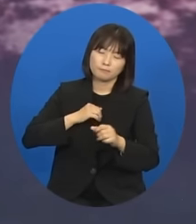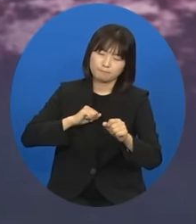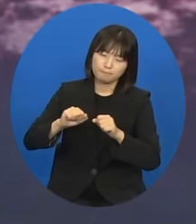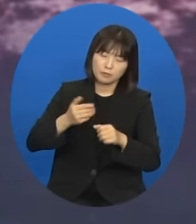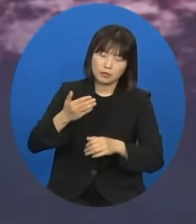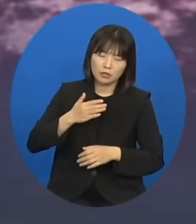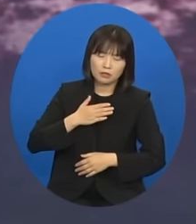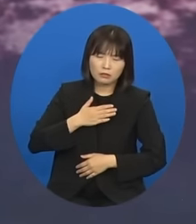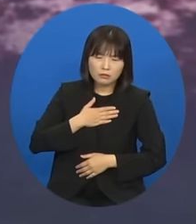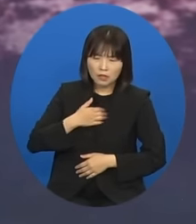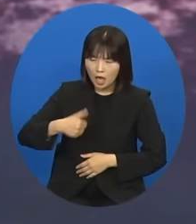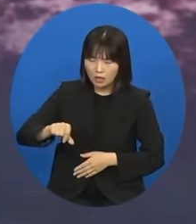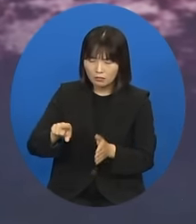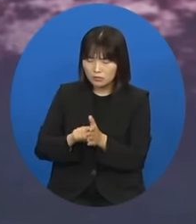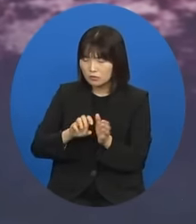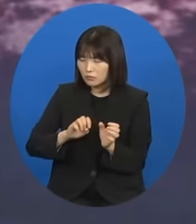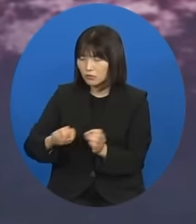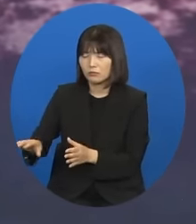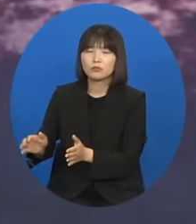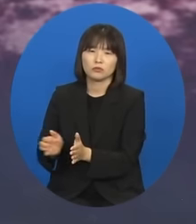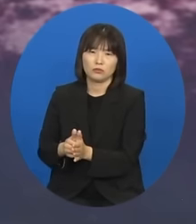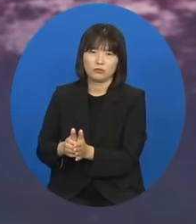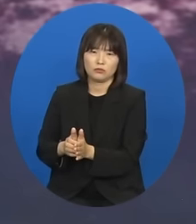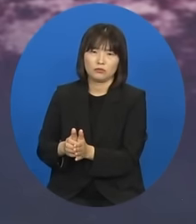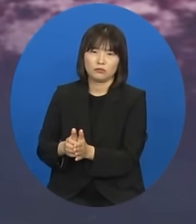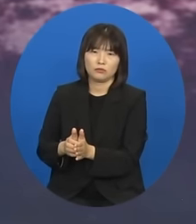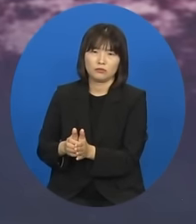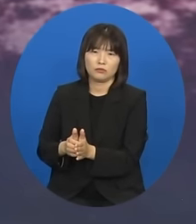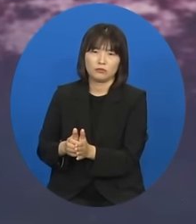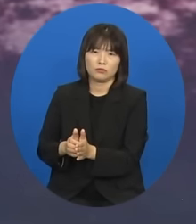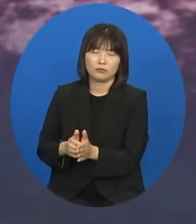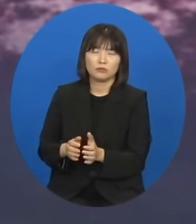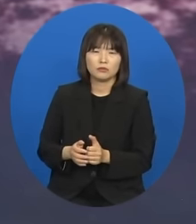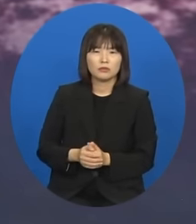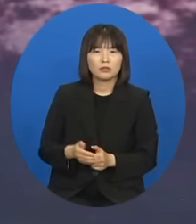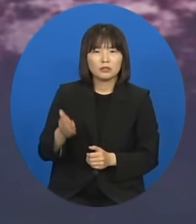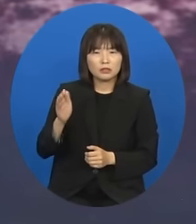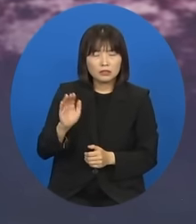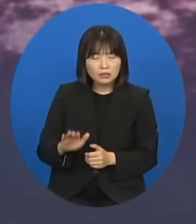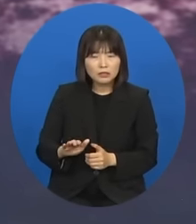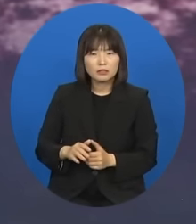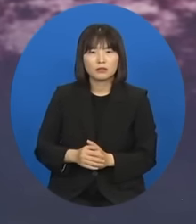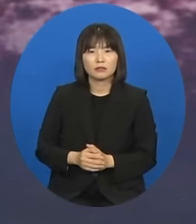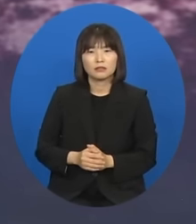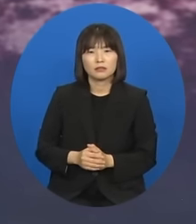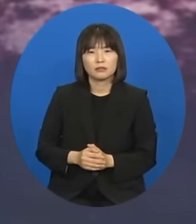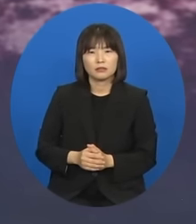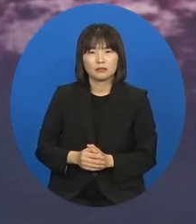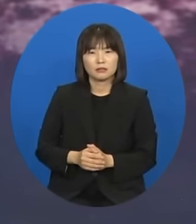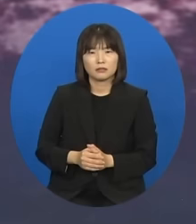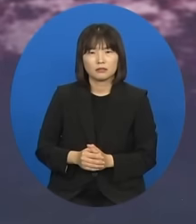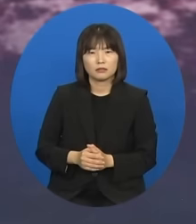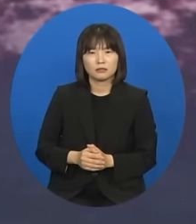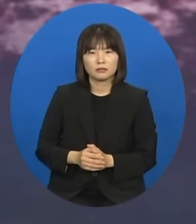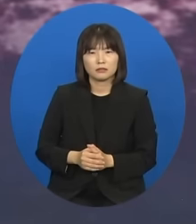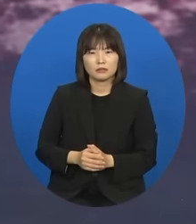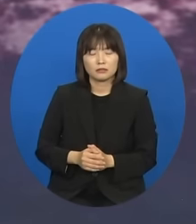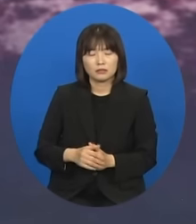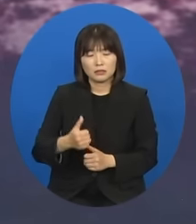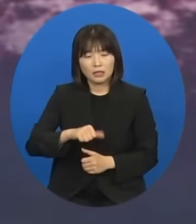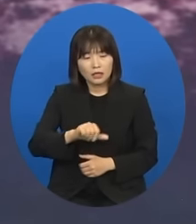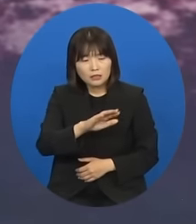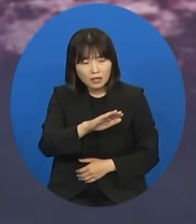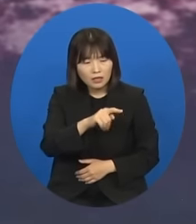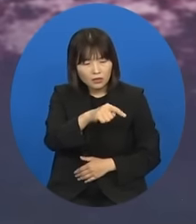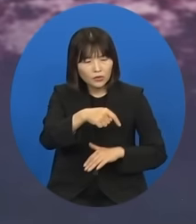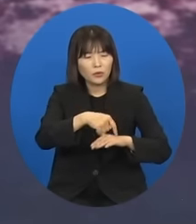잃어버렸습니다라고 했던 때가 분명히 있었을 거예 근데 뭐라고 하는 거예요 지금 아들아 너의 마음